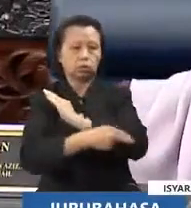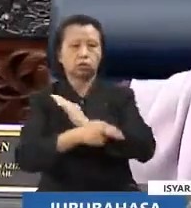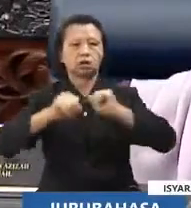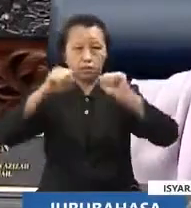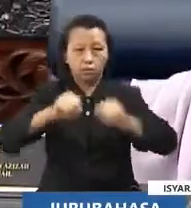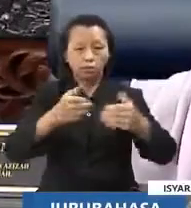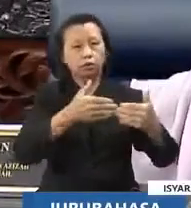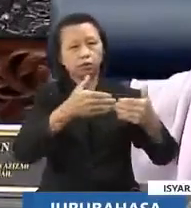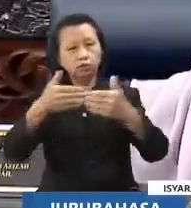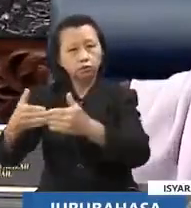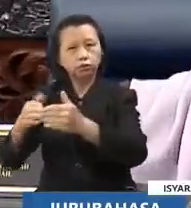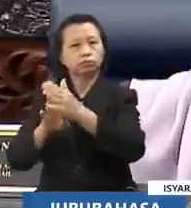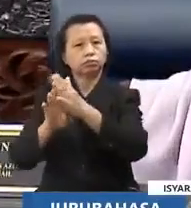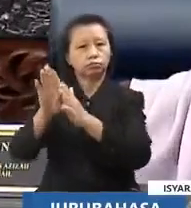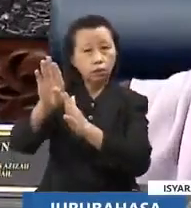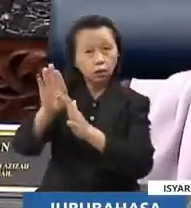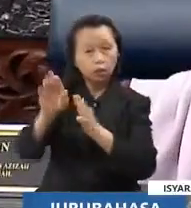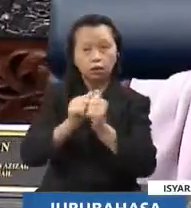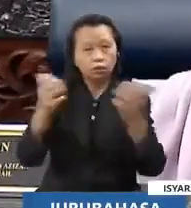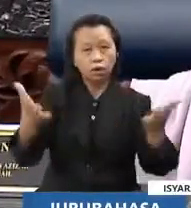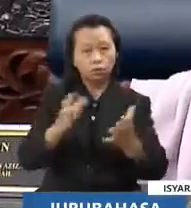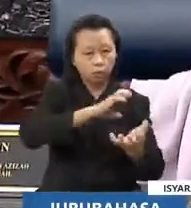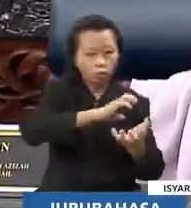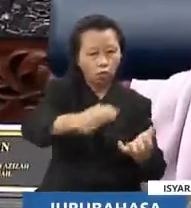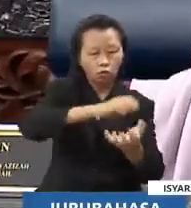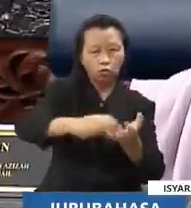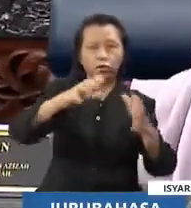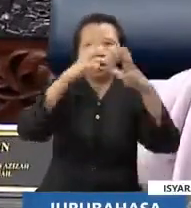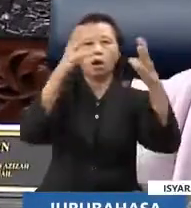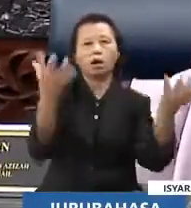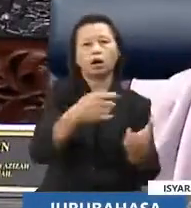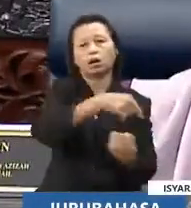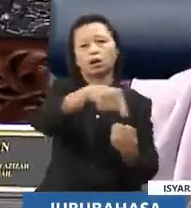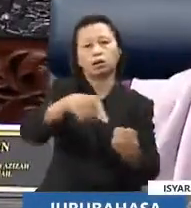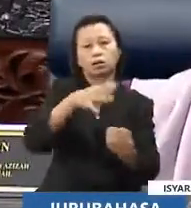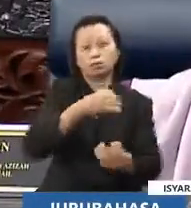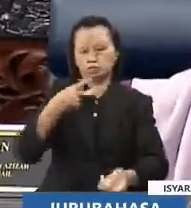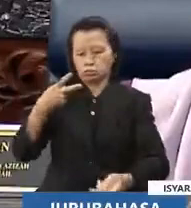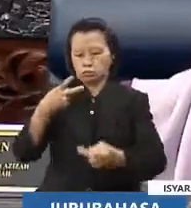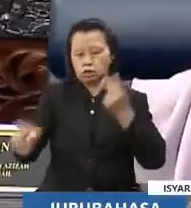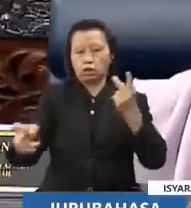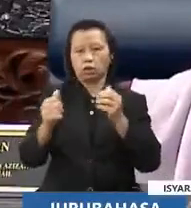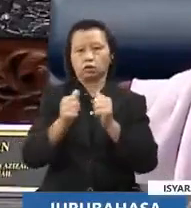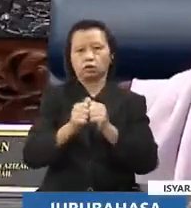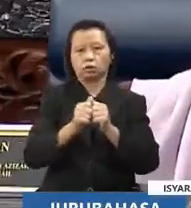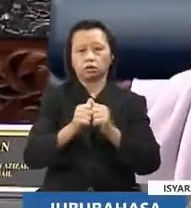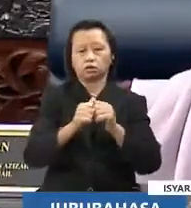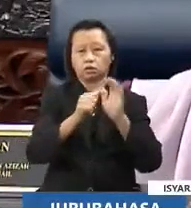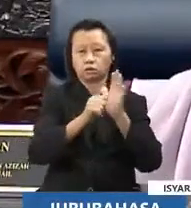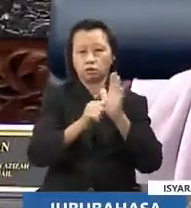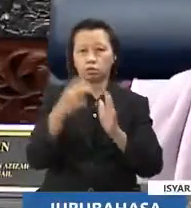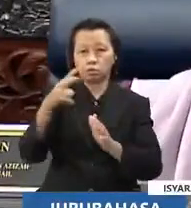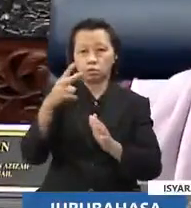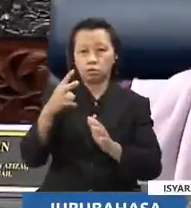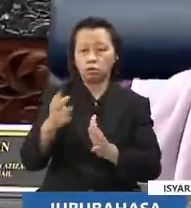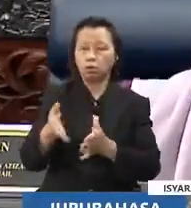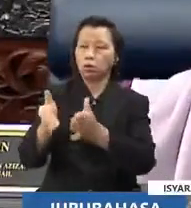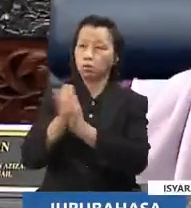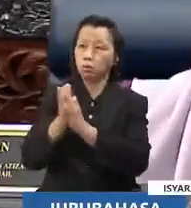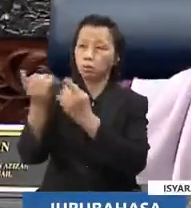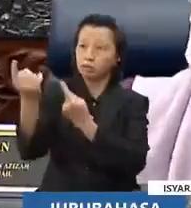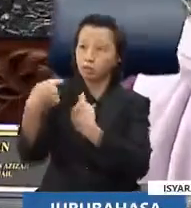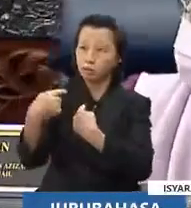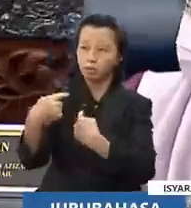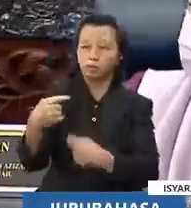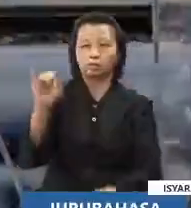dapat meneruskan pembangunan tanpa merosakkan alam sekitar yang juga bercanggah dengan agenda RMK12. Mohon jawapan. Terima